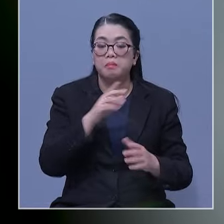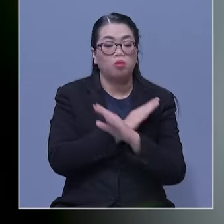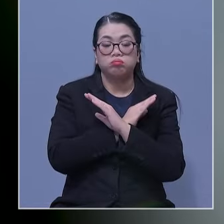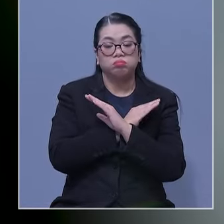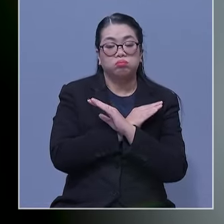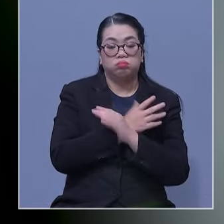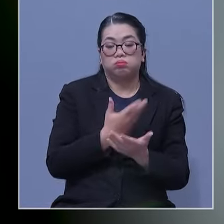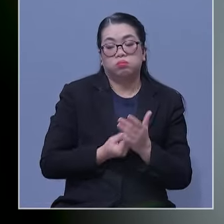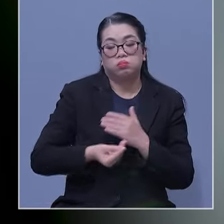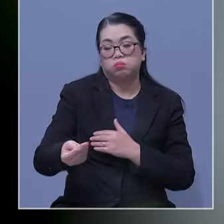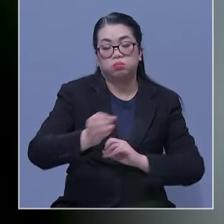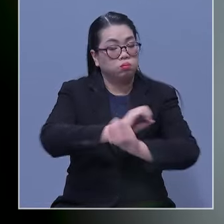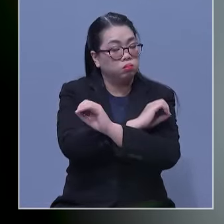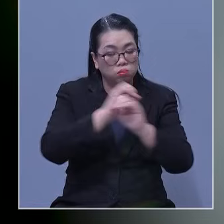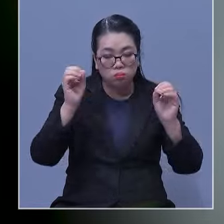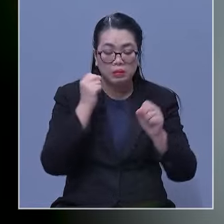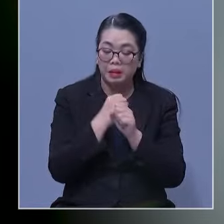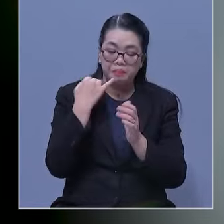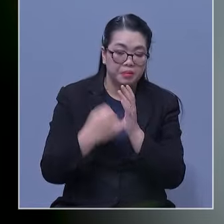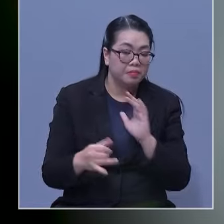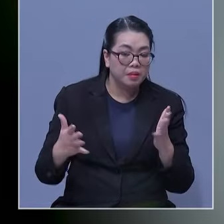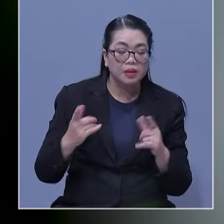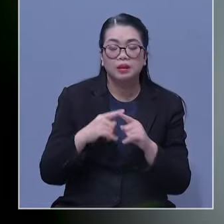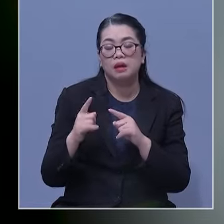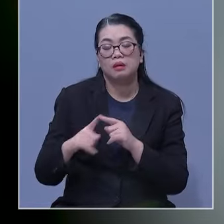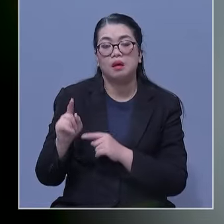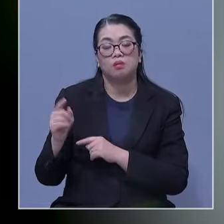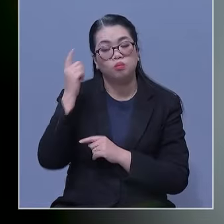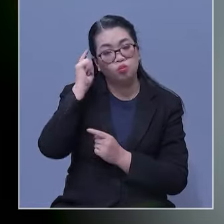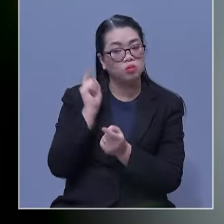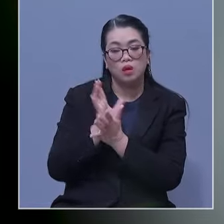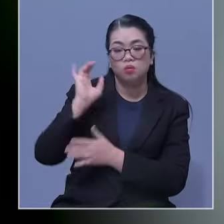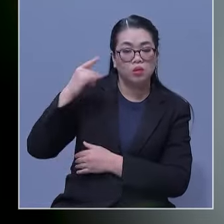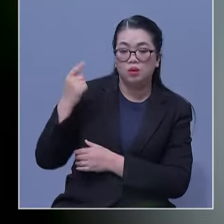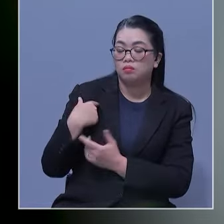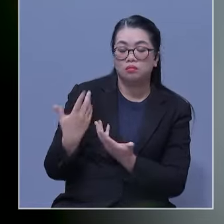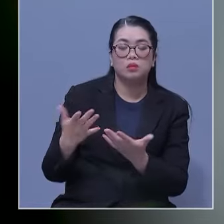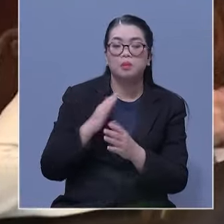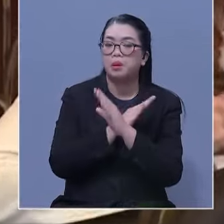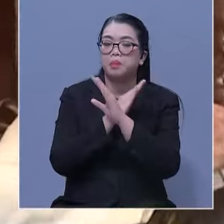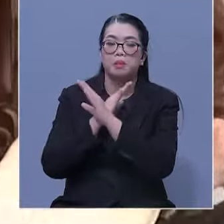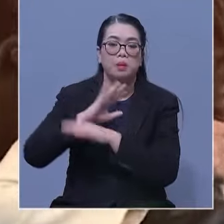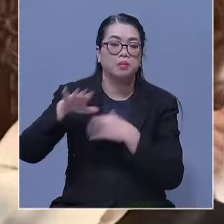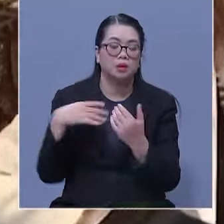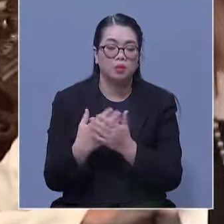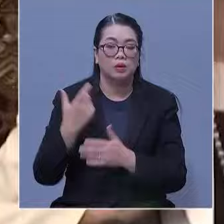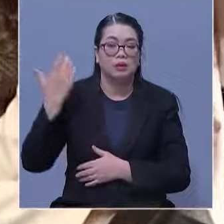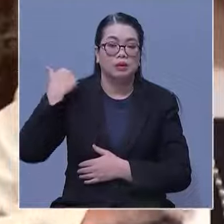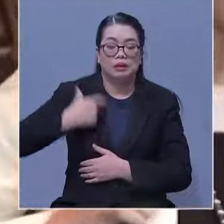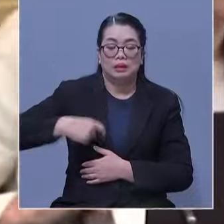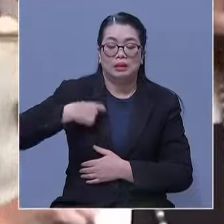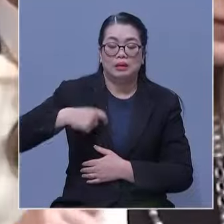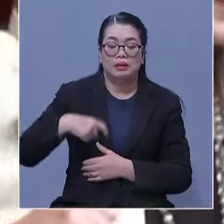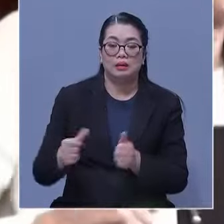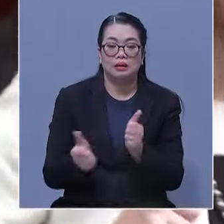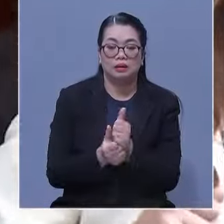สธเสียงแข็งมาโดยตลอดว่าเขาไม่ได้ทำอะไรผิดค่ะ ขณะที่ไมเคิลโคเฮนนะครับอดีตทนายความของทรัมป์เนี่ยซึ่งปัจจุบัน